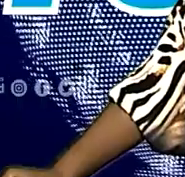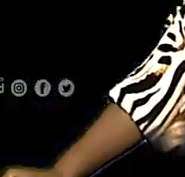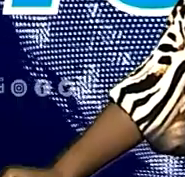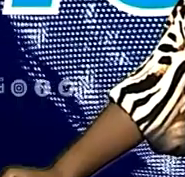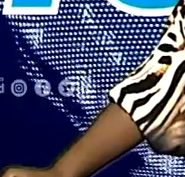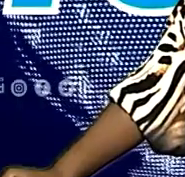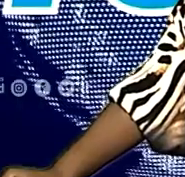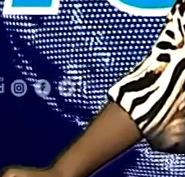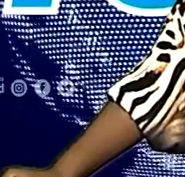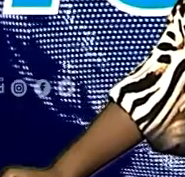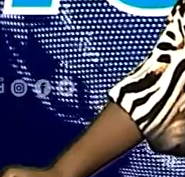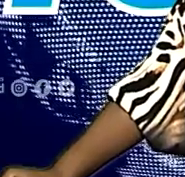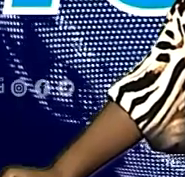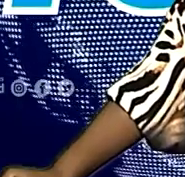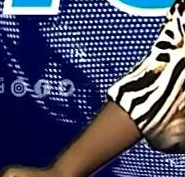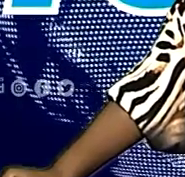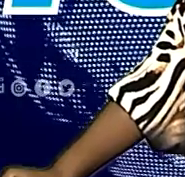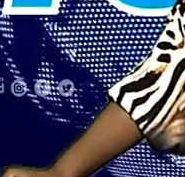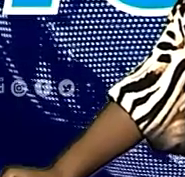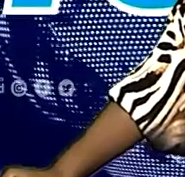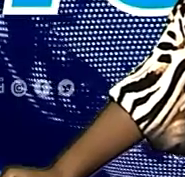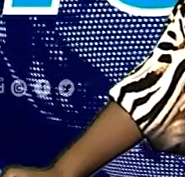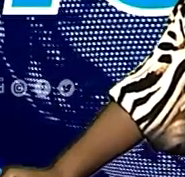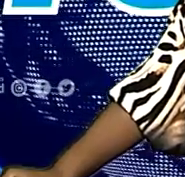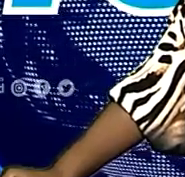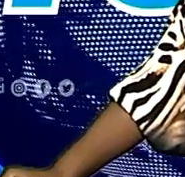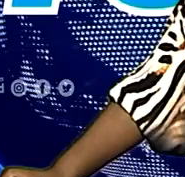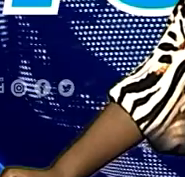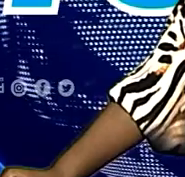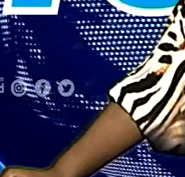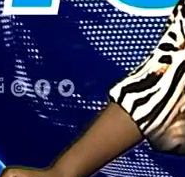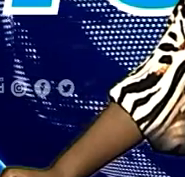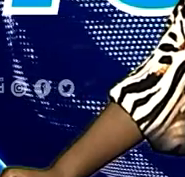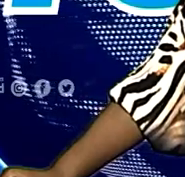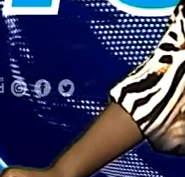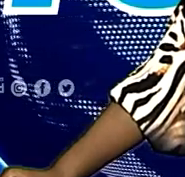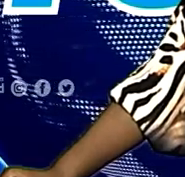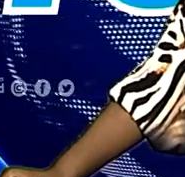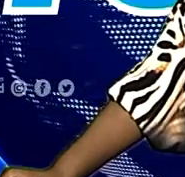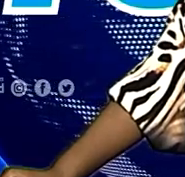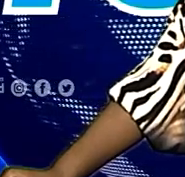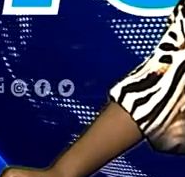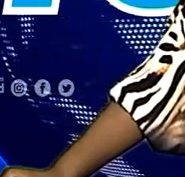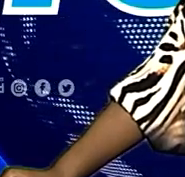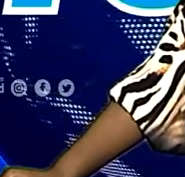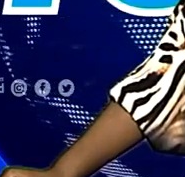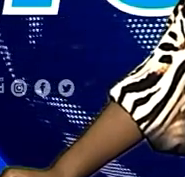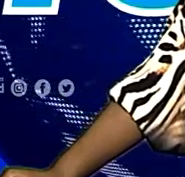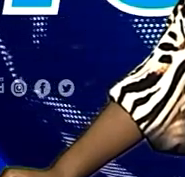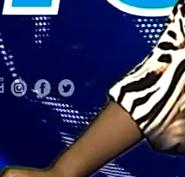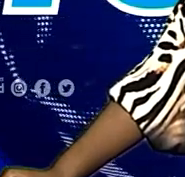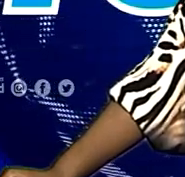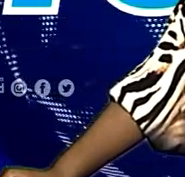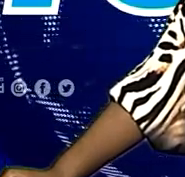Patrick Mouyaya, qui va lire le compte rendu de la 60e réunion du Conseil de ministres,